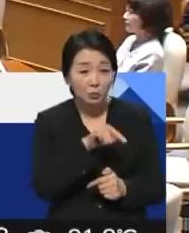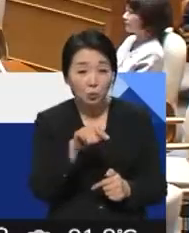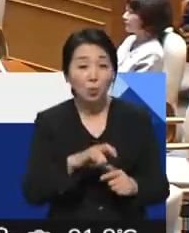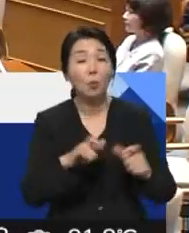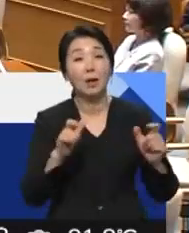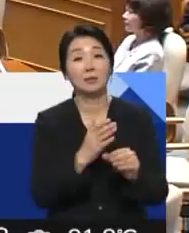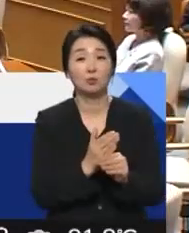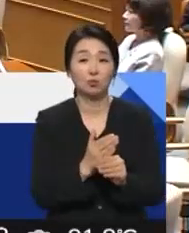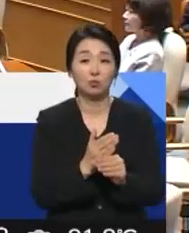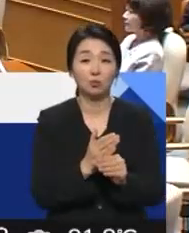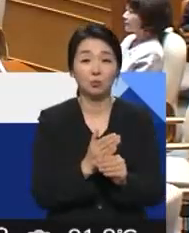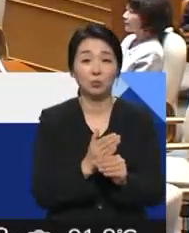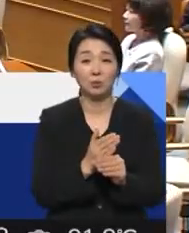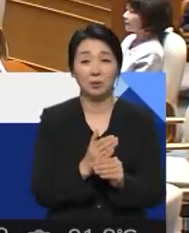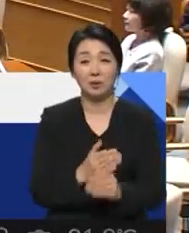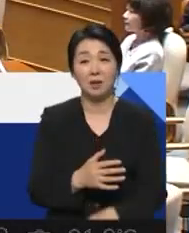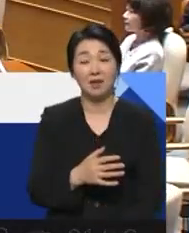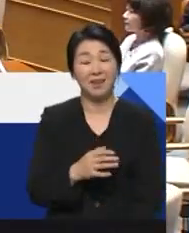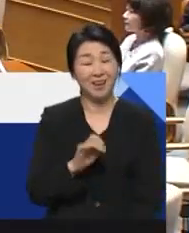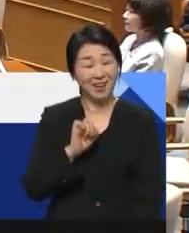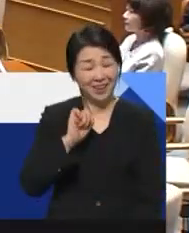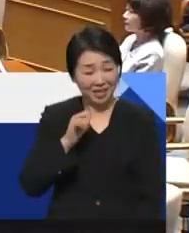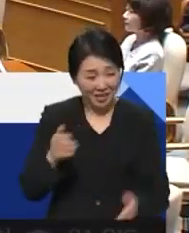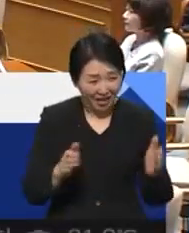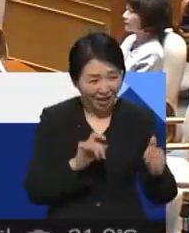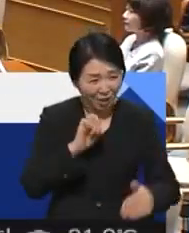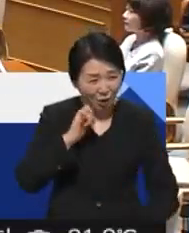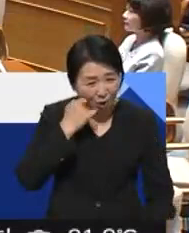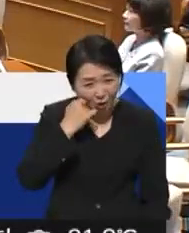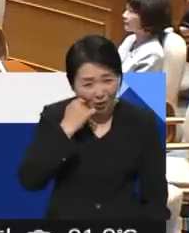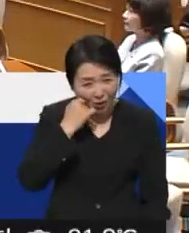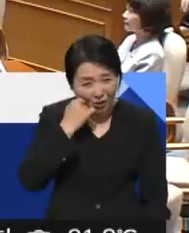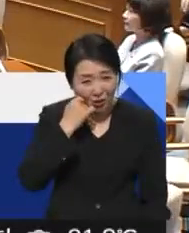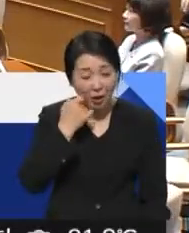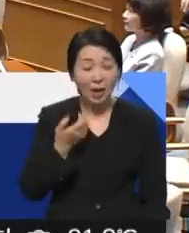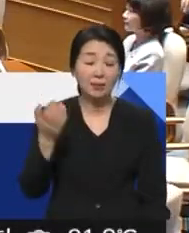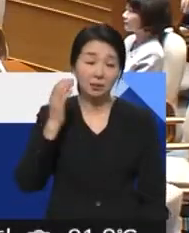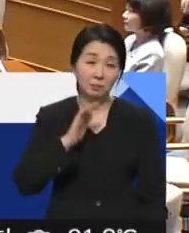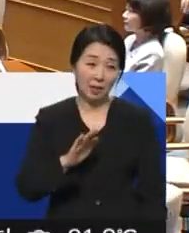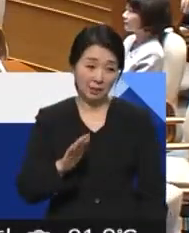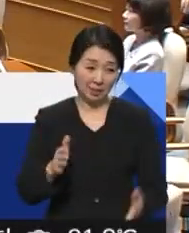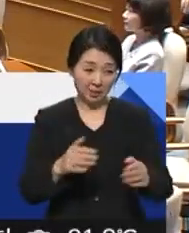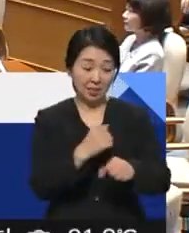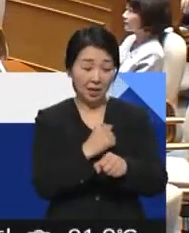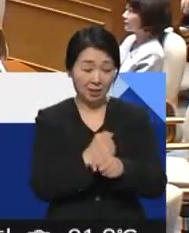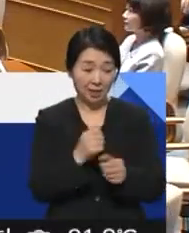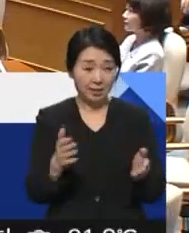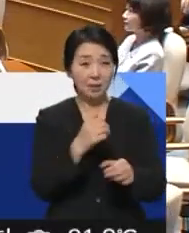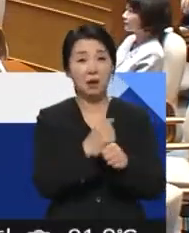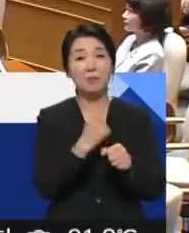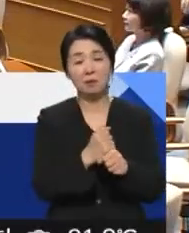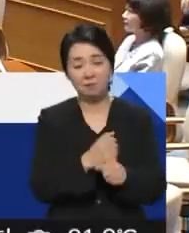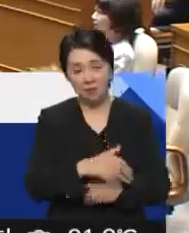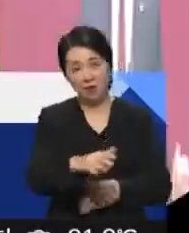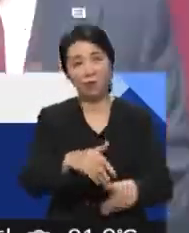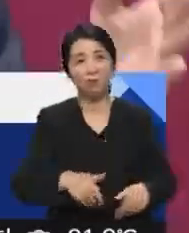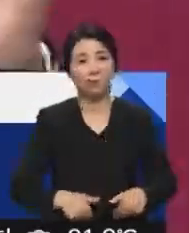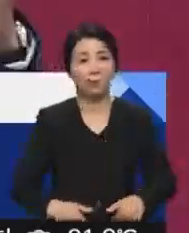험해도 어려운 길이라도 가야 할 곳이라면 길을 만들어 가야 하지 않겠습니까?